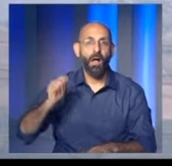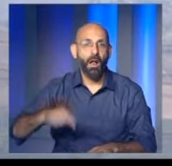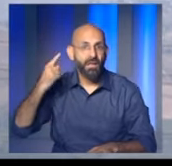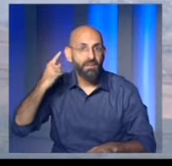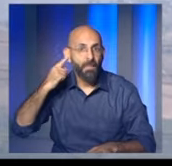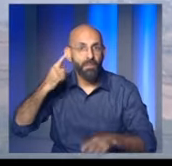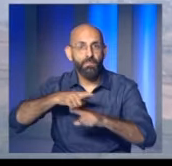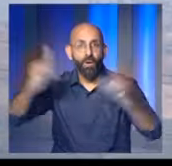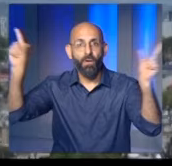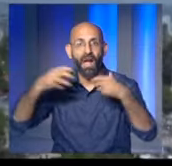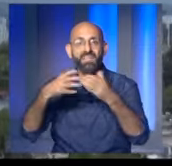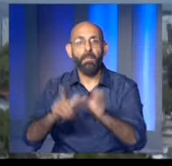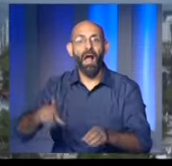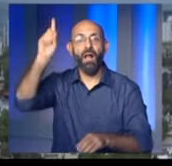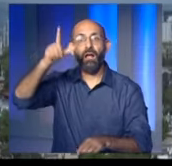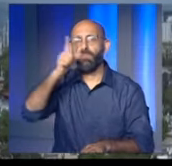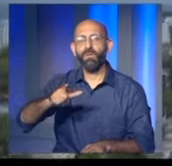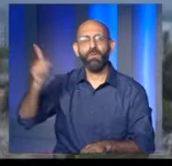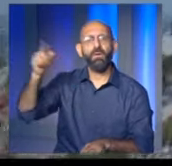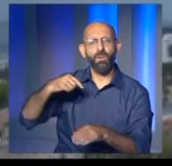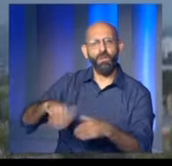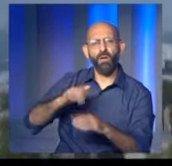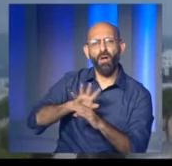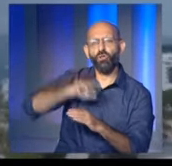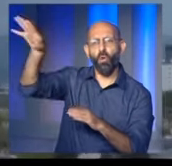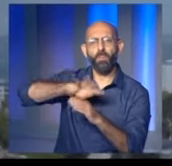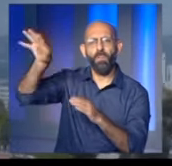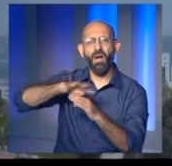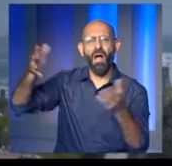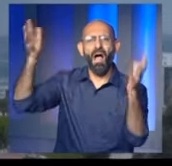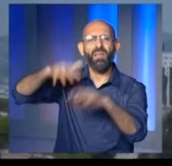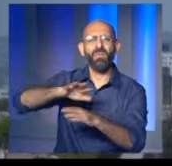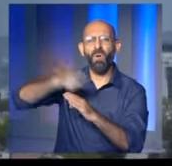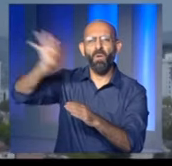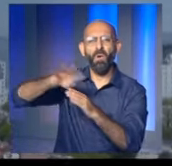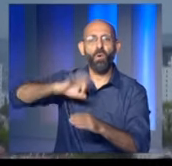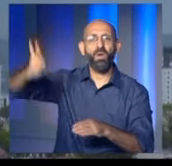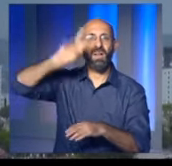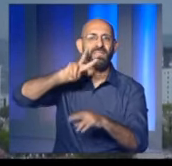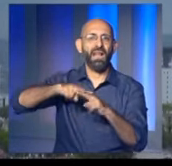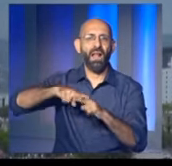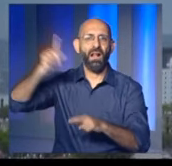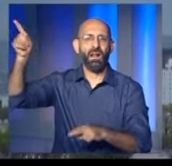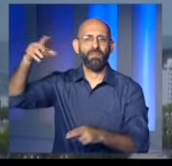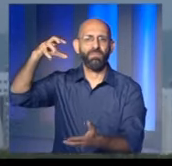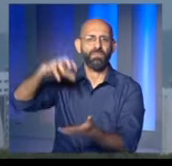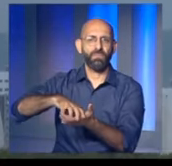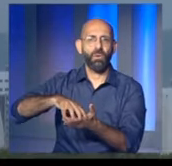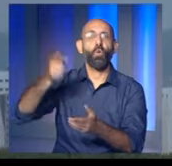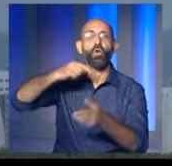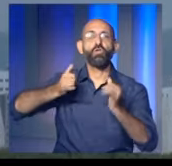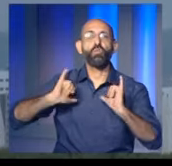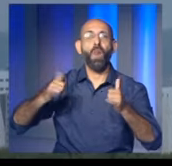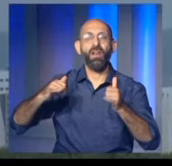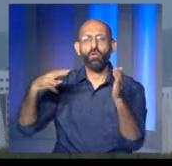الثقيلة. في المقابل، أعلن حزب الله عن شن هجوم بسرب من المسيرات الانقضاضية استهدف لواء حرمون في